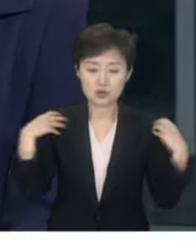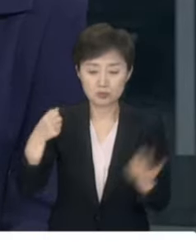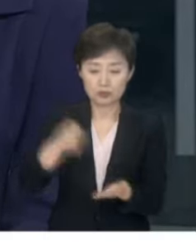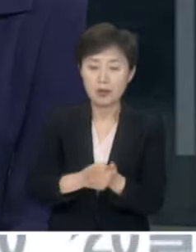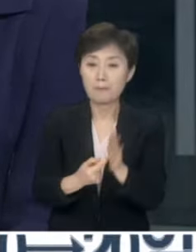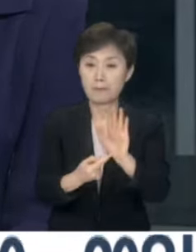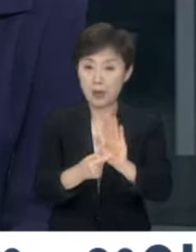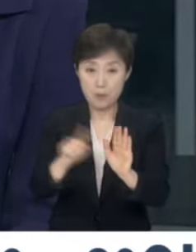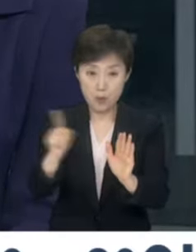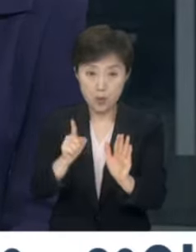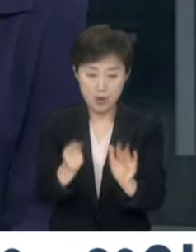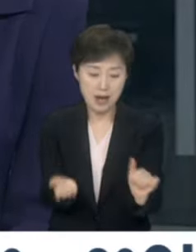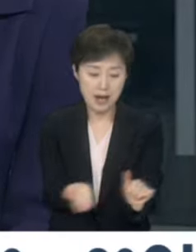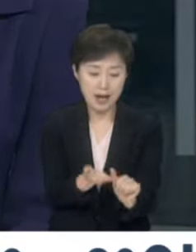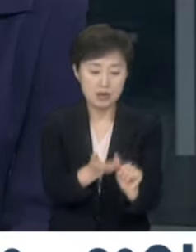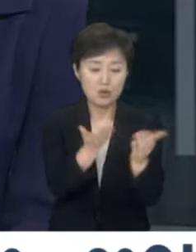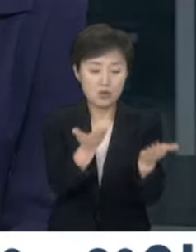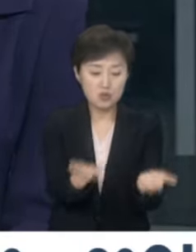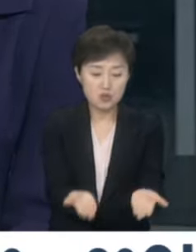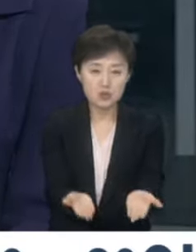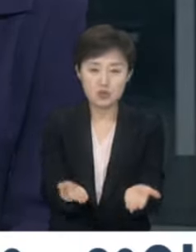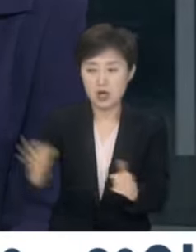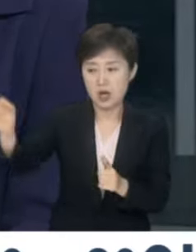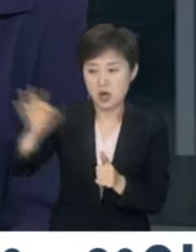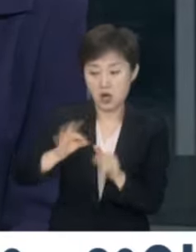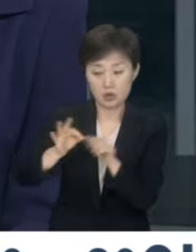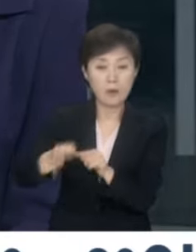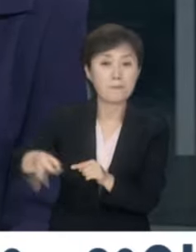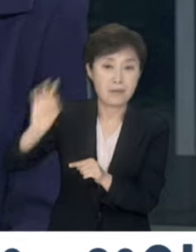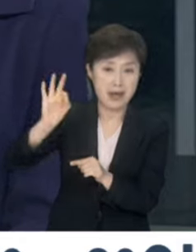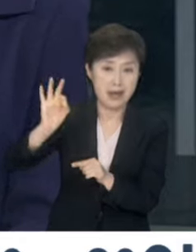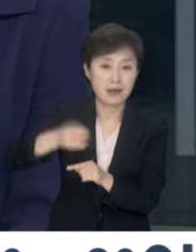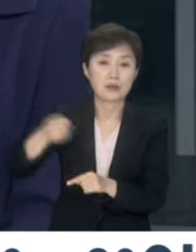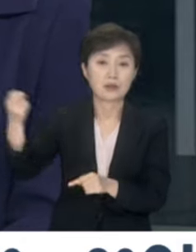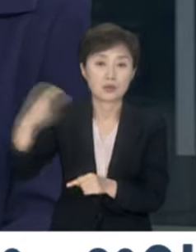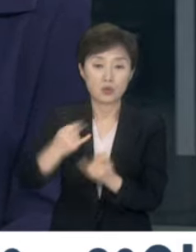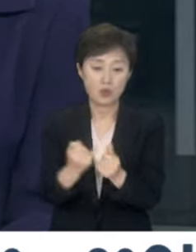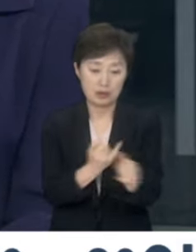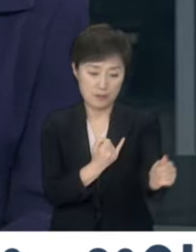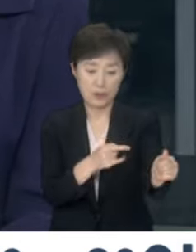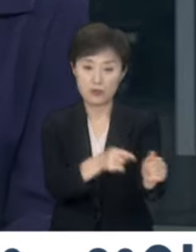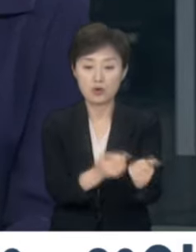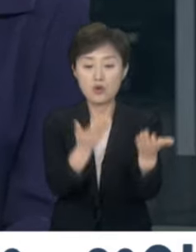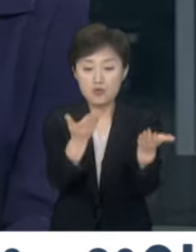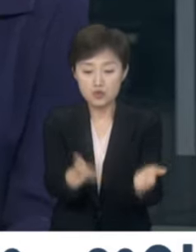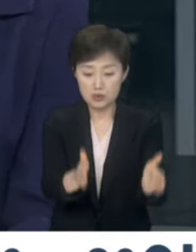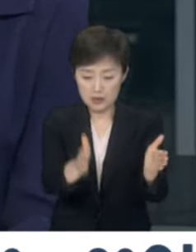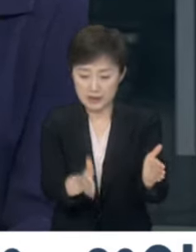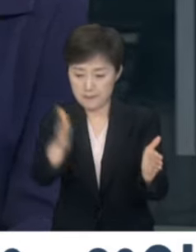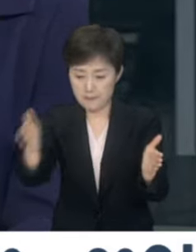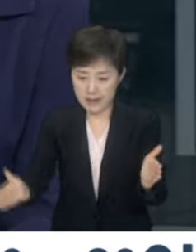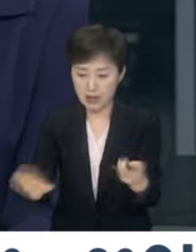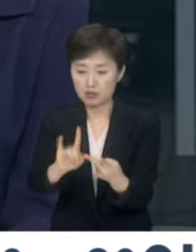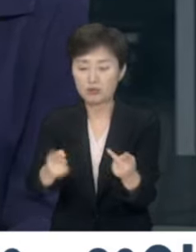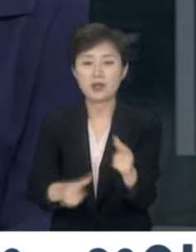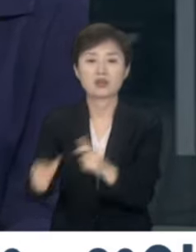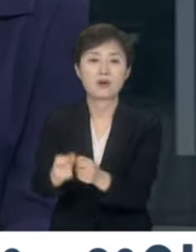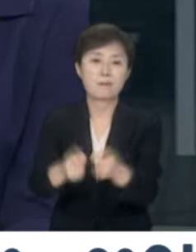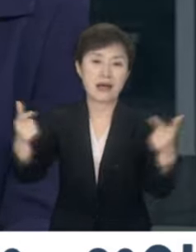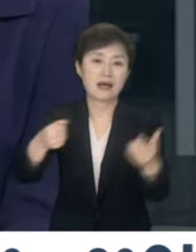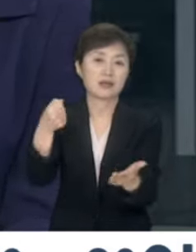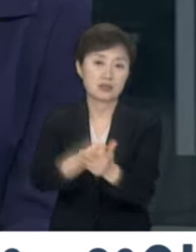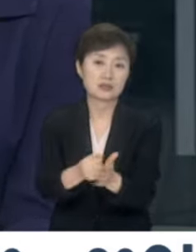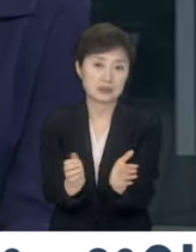정부가 유가 휴직 급여를 늘리고 배우자의 출산 휴가는 20일로 두배 확대하기로 했습니다 이밖에 저소득층 장학금